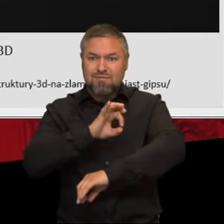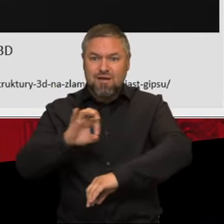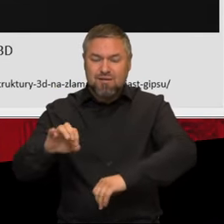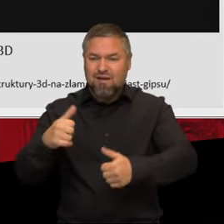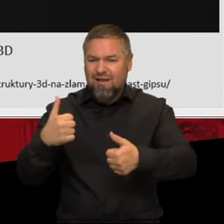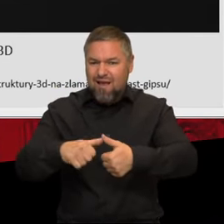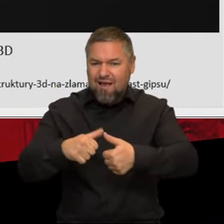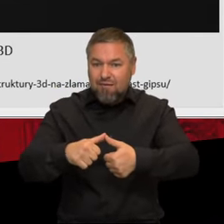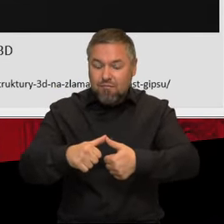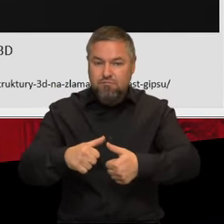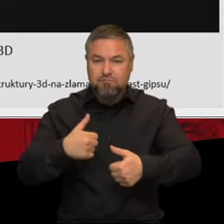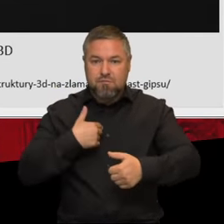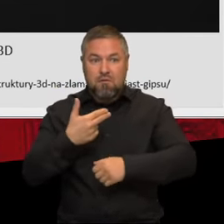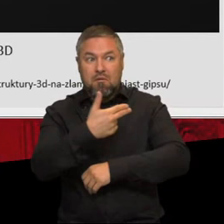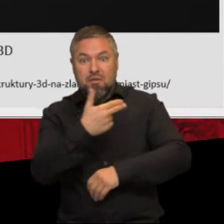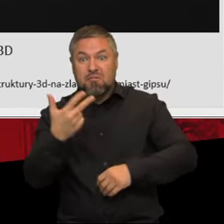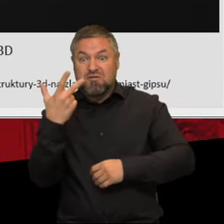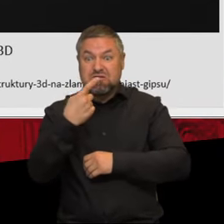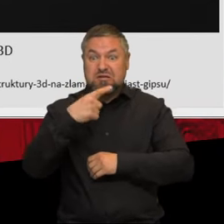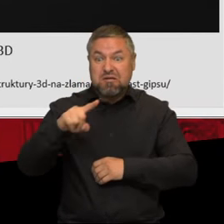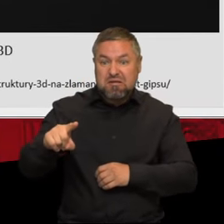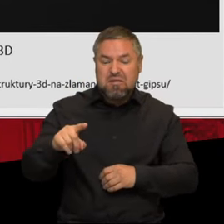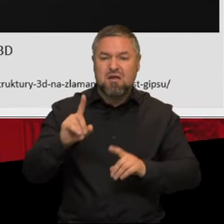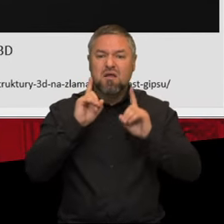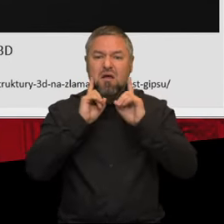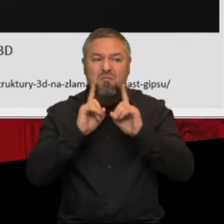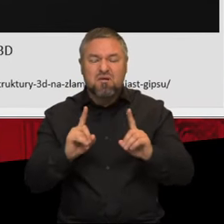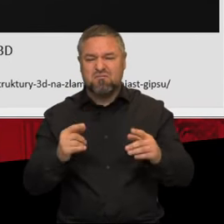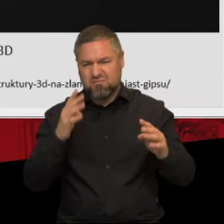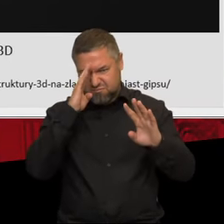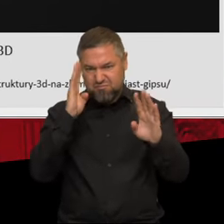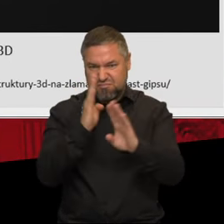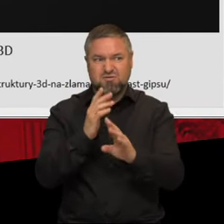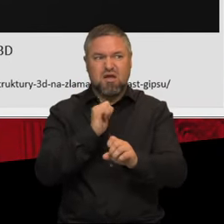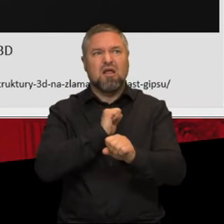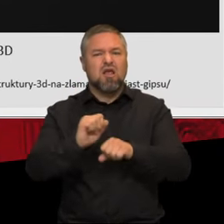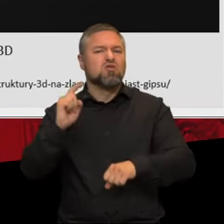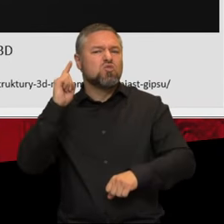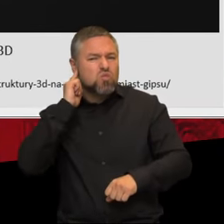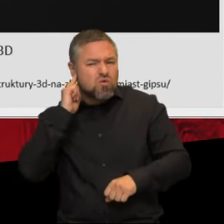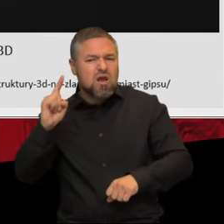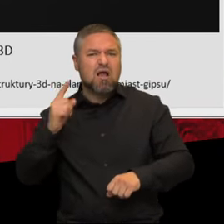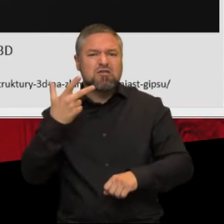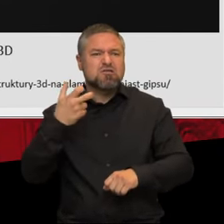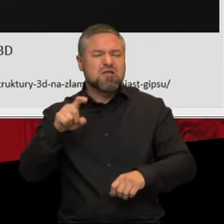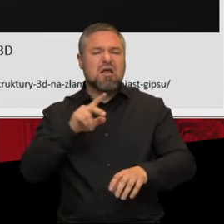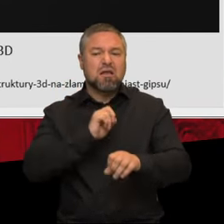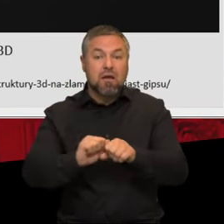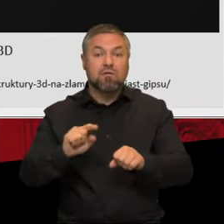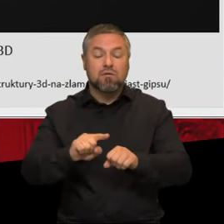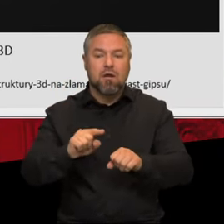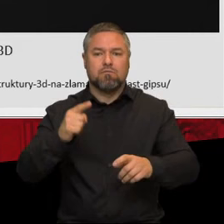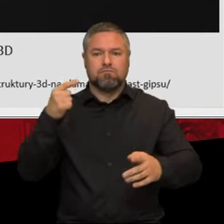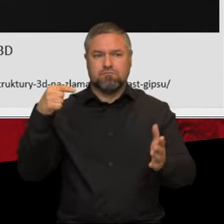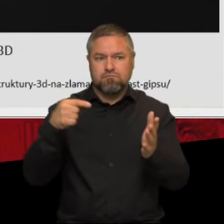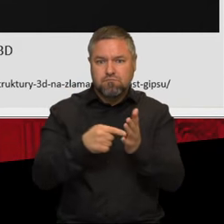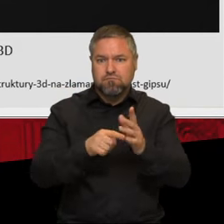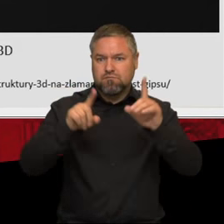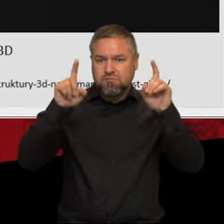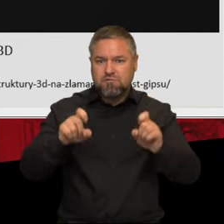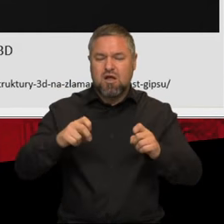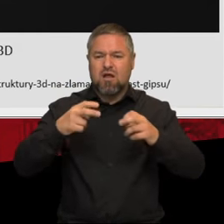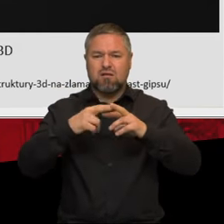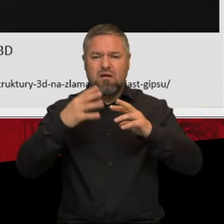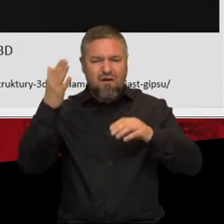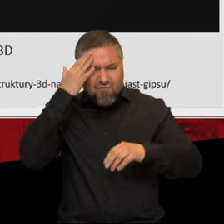Przyznaję szczerze, że wtedy na temat druku 3D wiedziałam tyle, że istnieje. I od tamtej pory zaczęłam zgłębiać tą